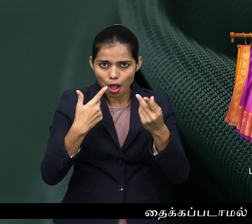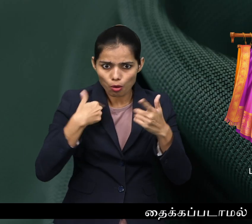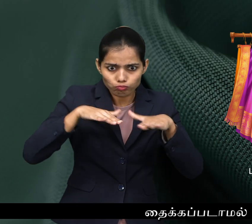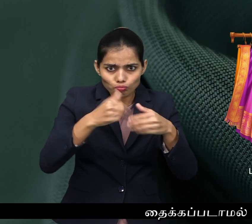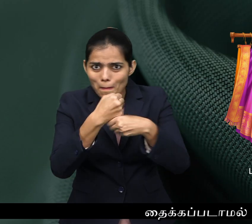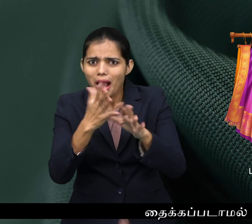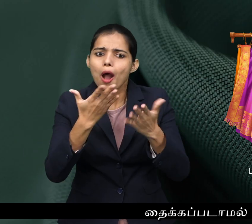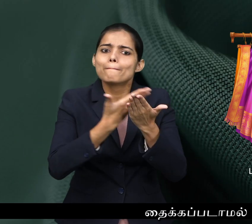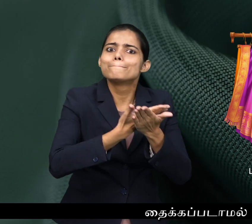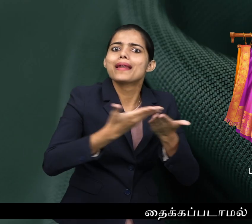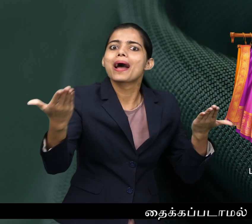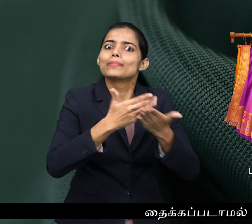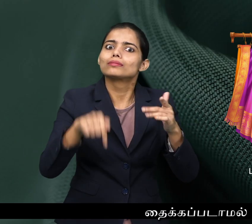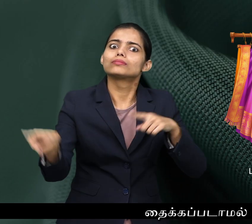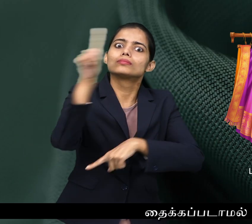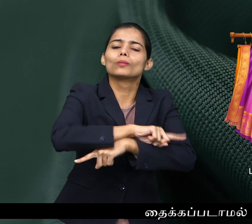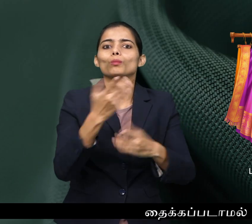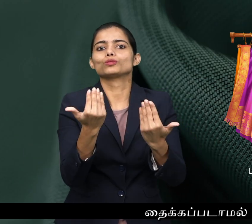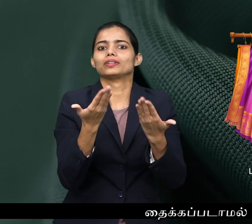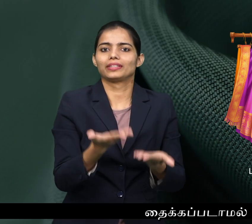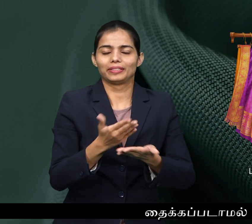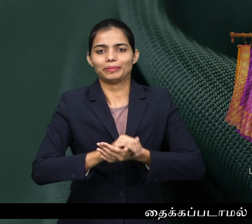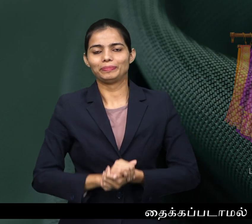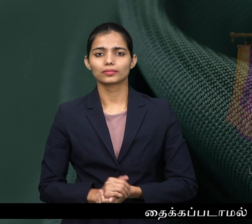தைக்கப்படாமல் பயன்படுத்தப்படுகின்றன.